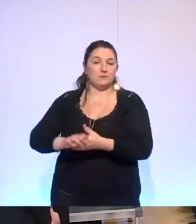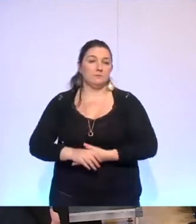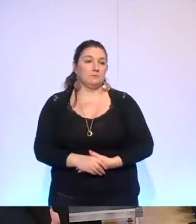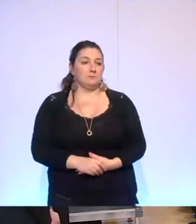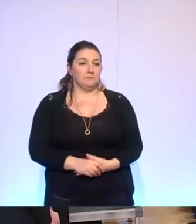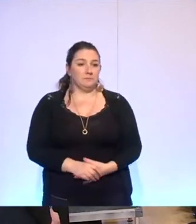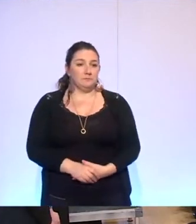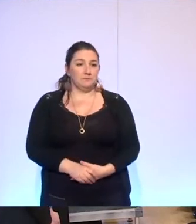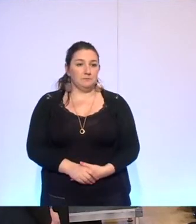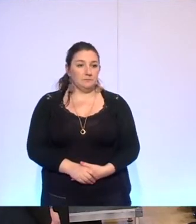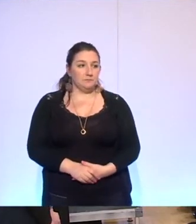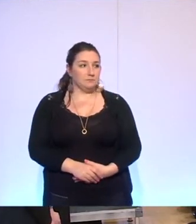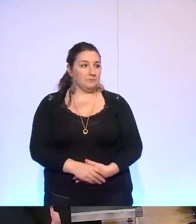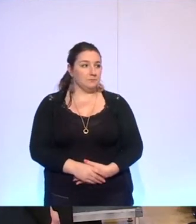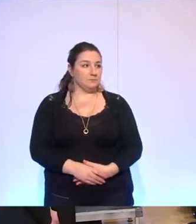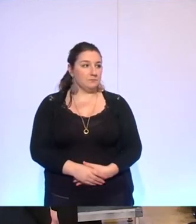Et là,